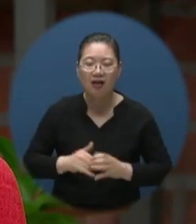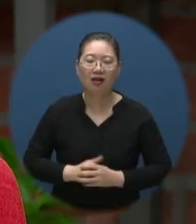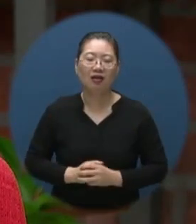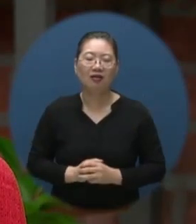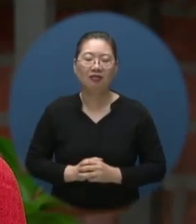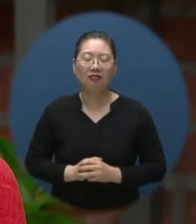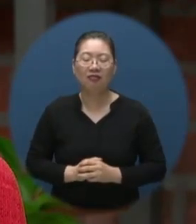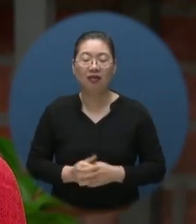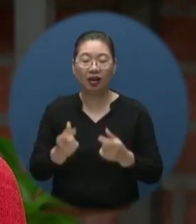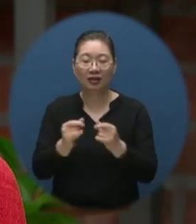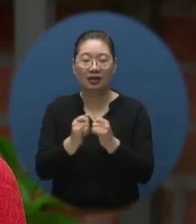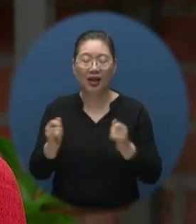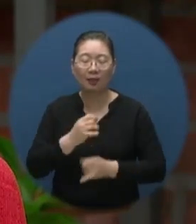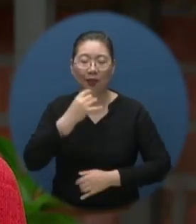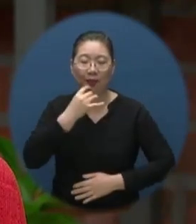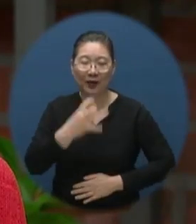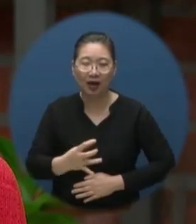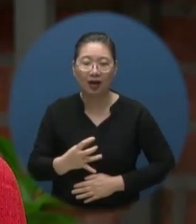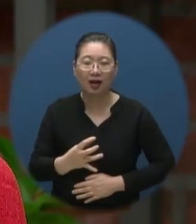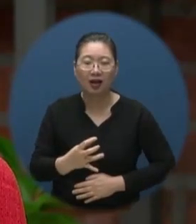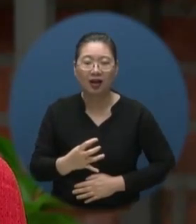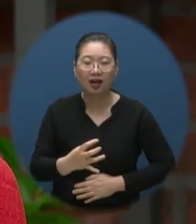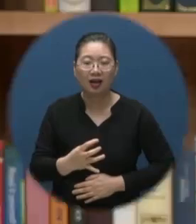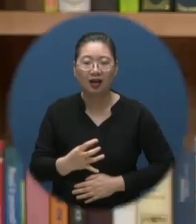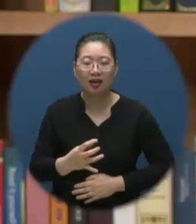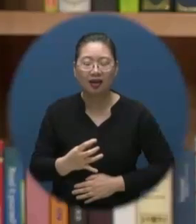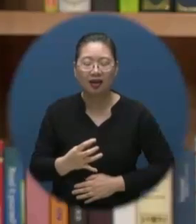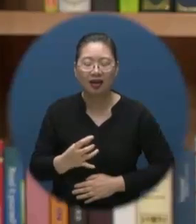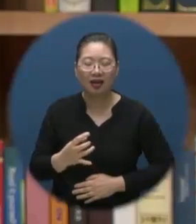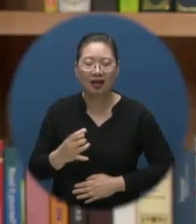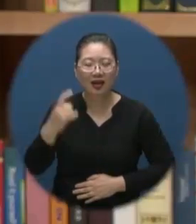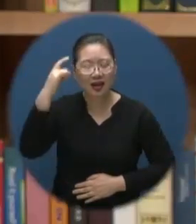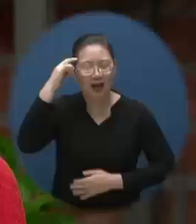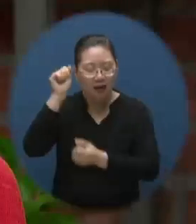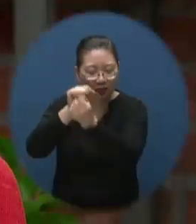해가지고요. 그런 사람만 미그레인하고 같이